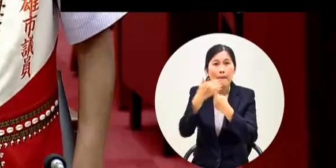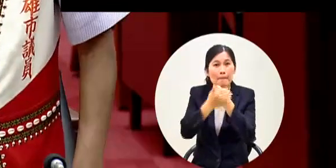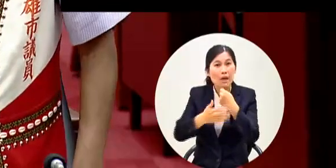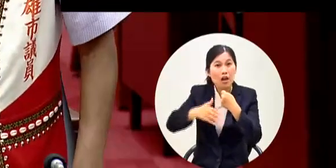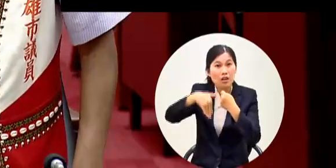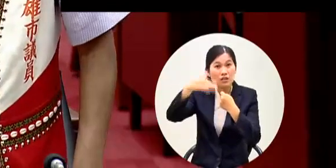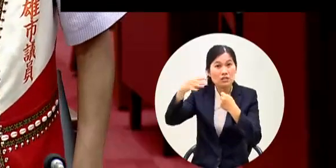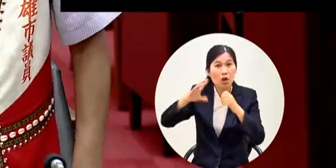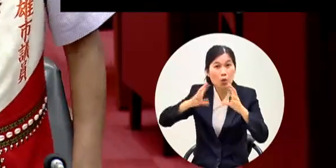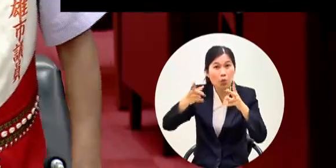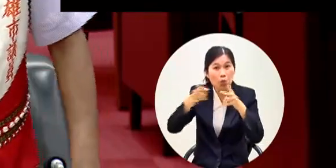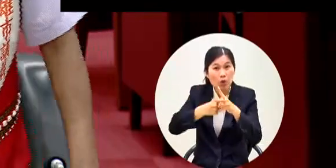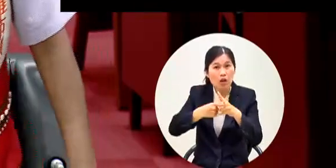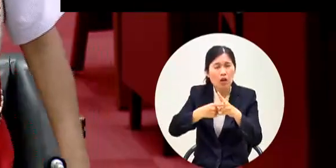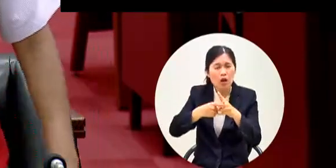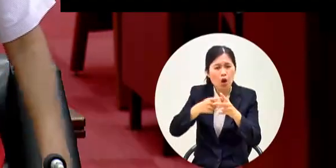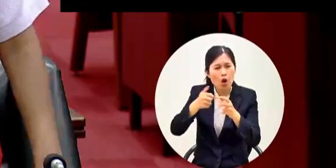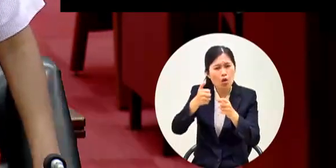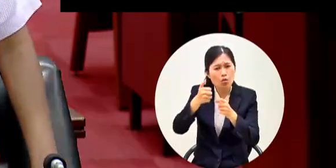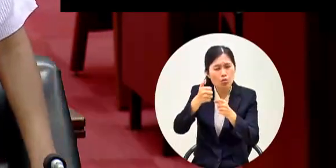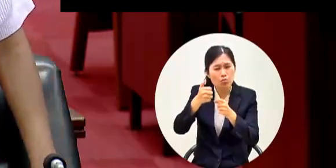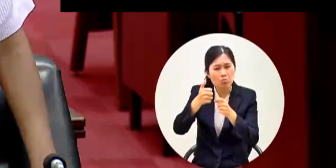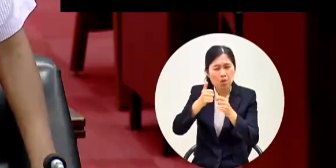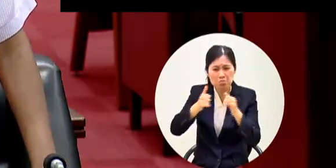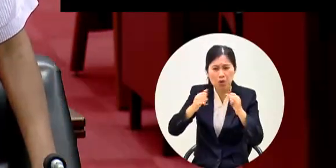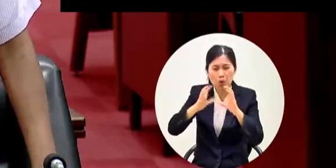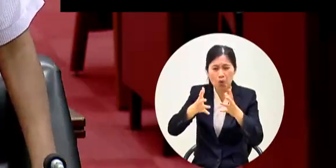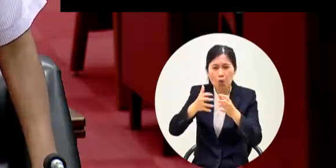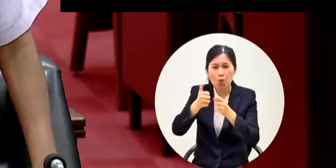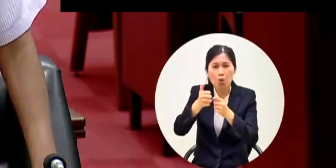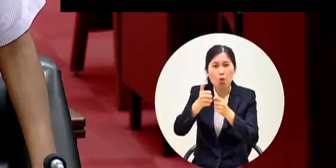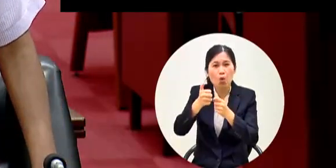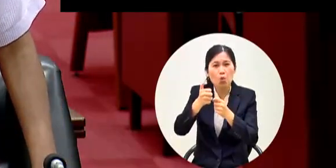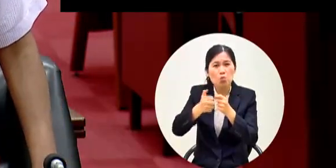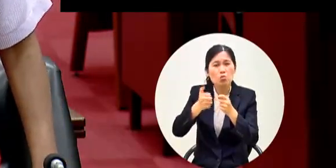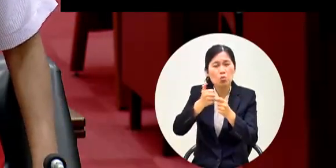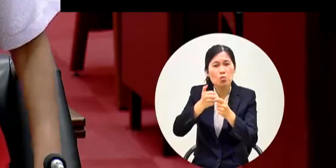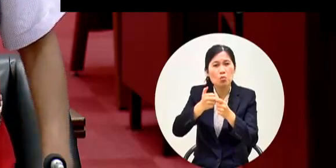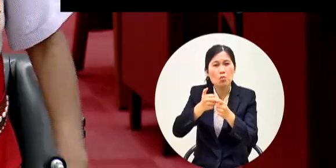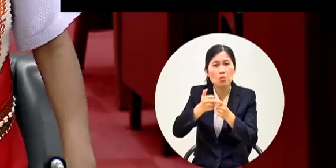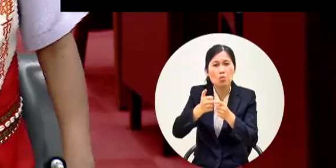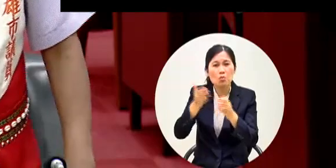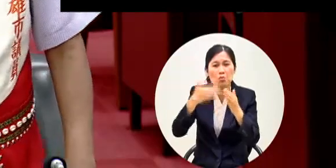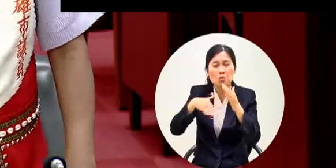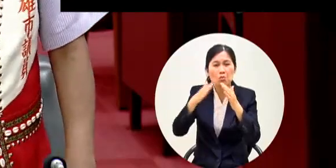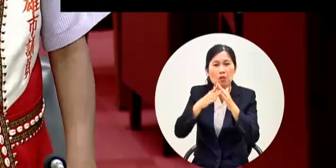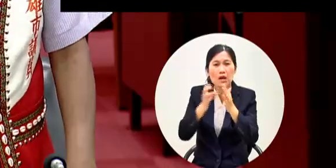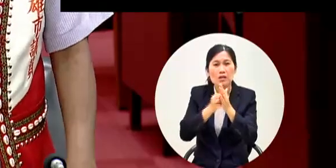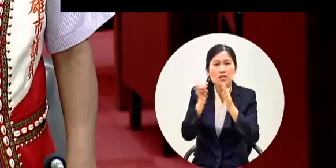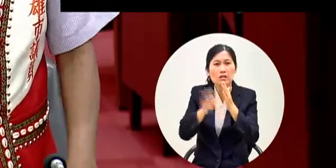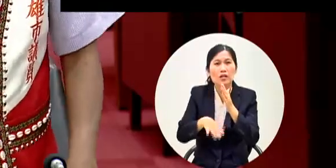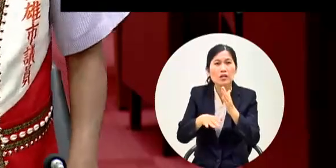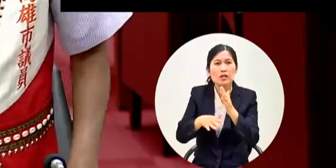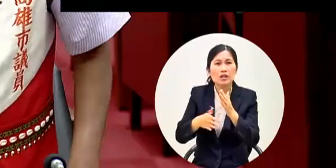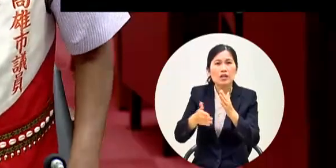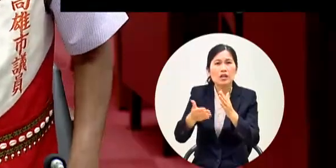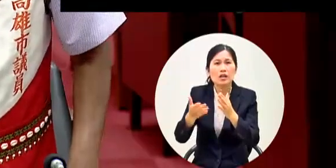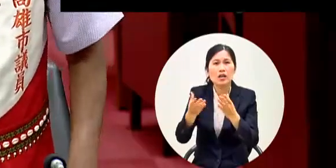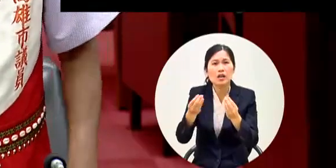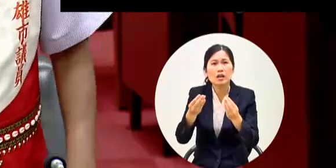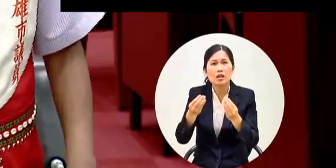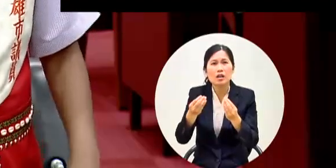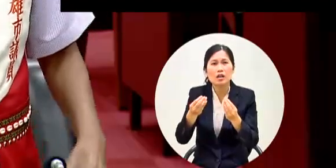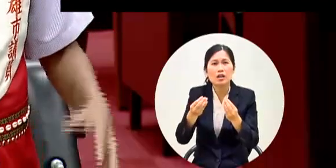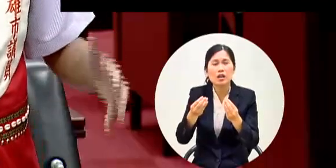英啊。那这个请教育局长用使用关系啊，顺便回答就好。第一个，